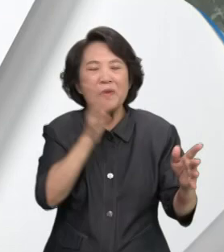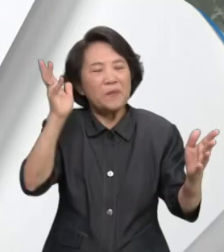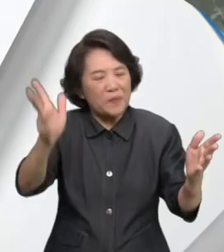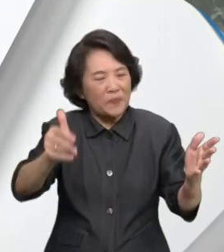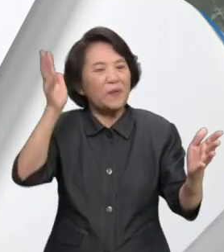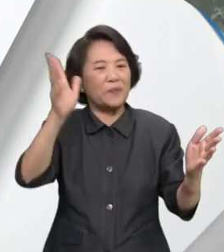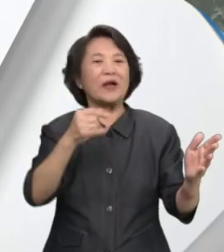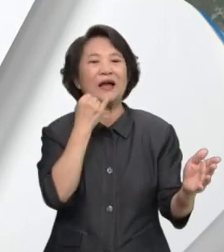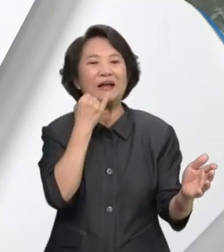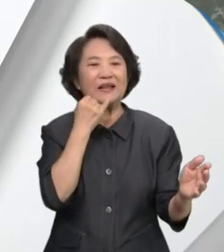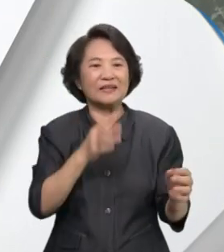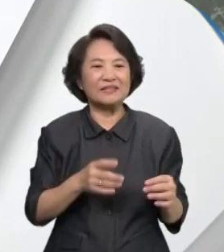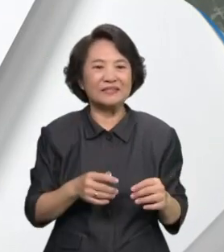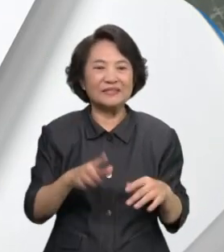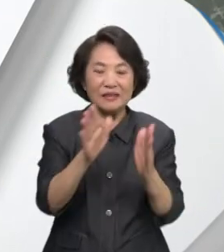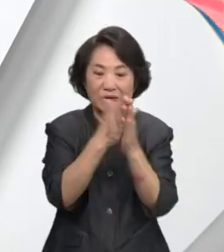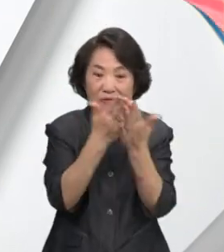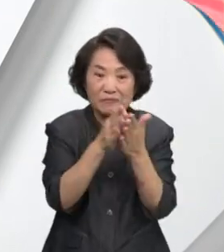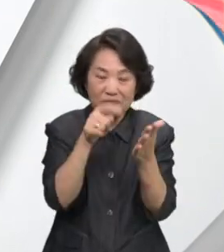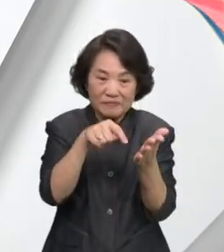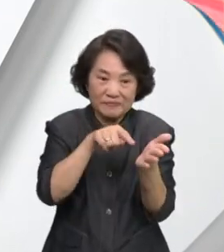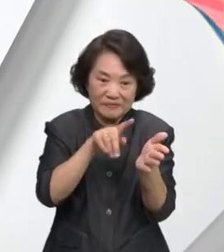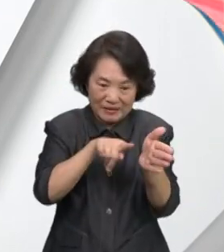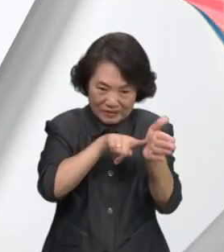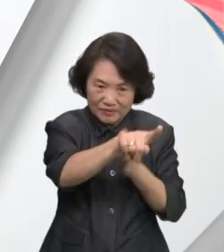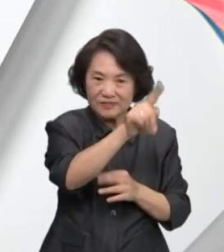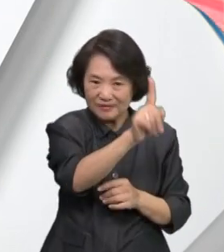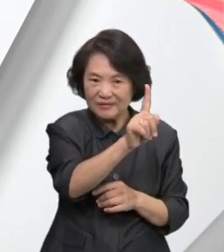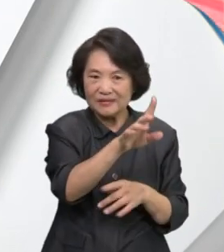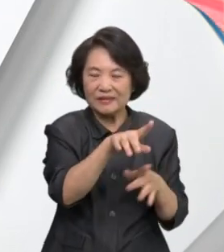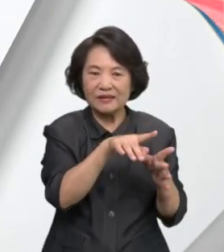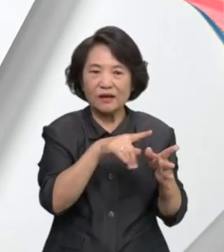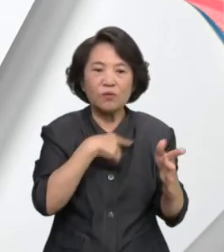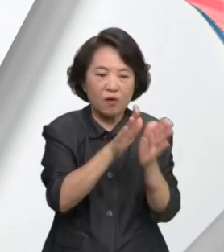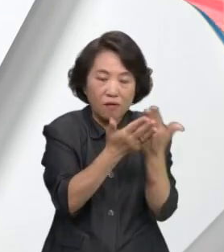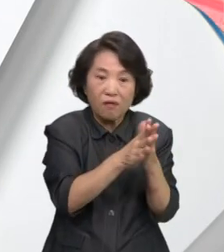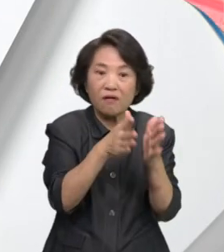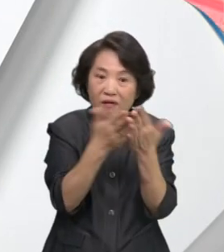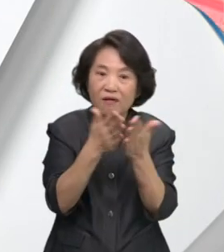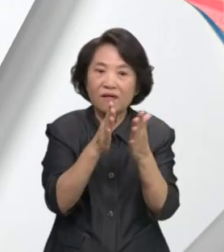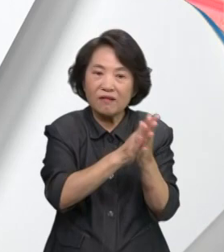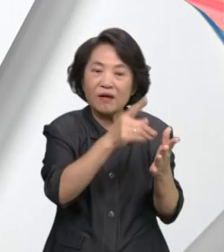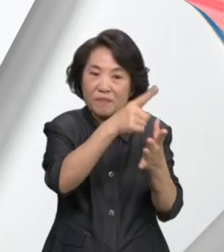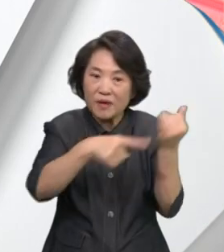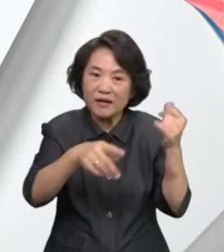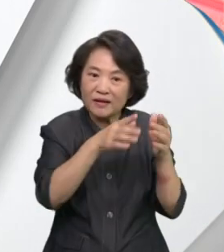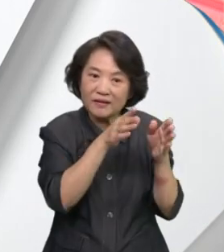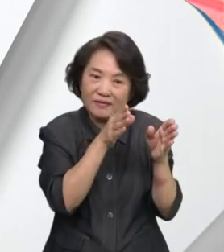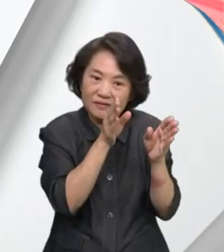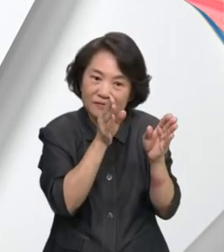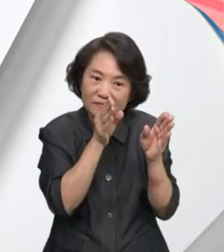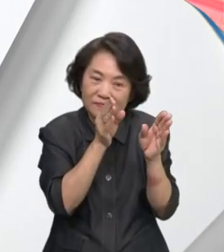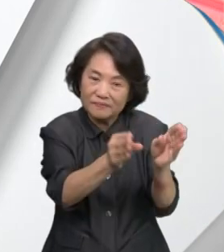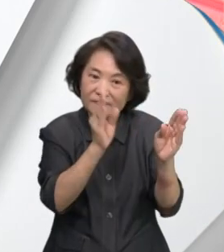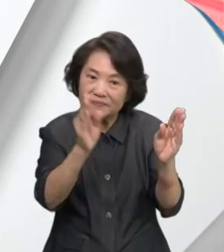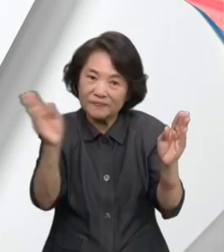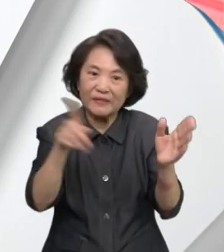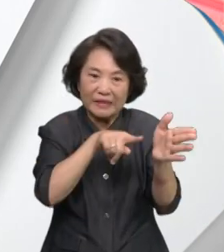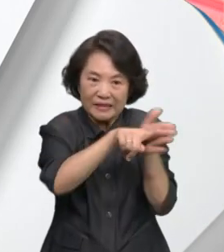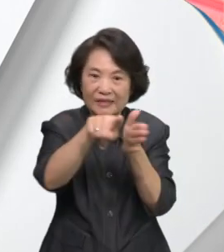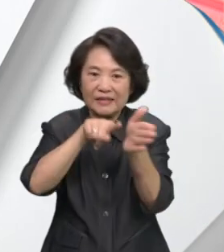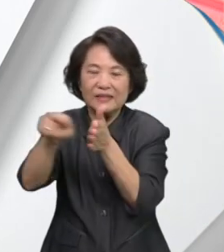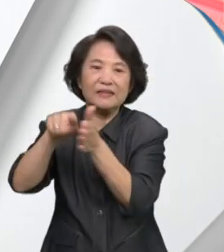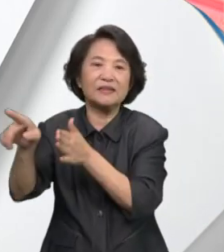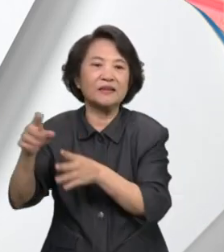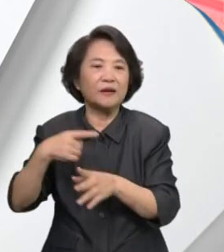来。 每一本是一个专题。总嘛，该讲一本一本，全部要一个专辑，还是个